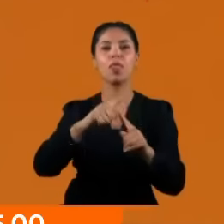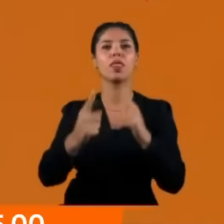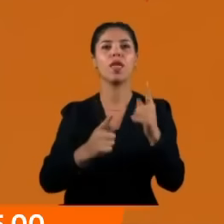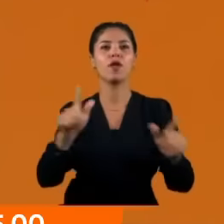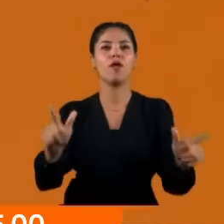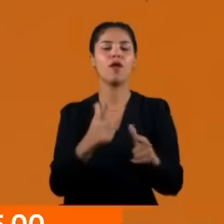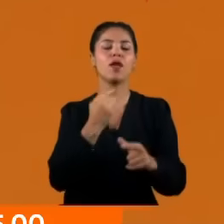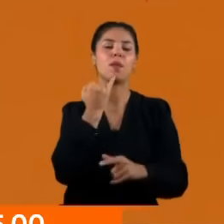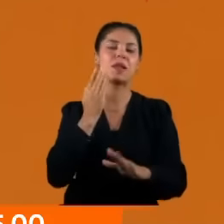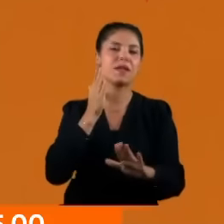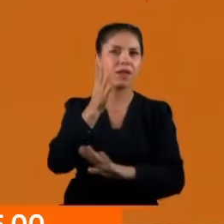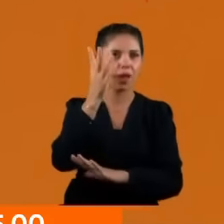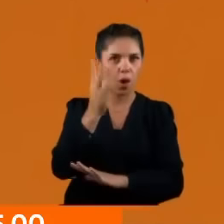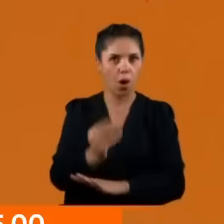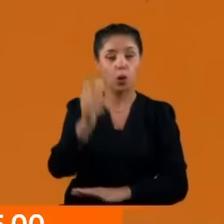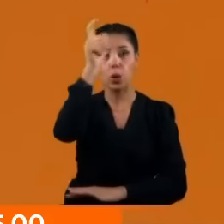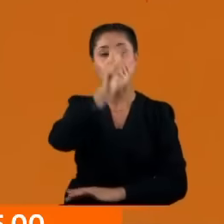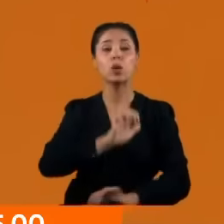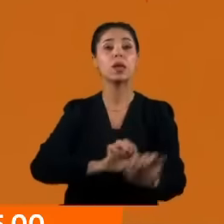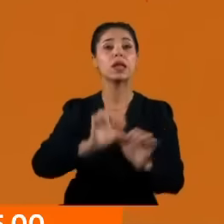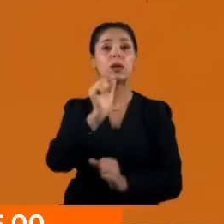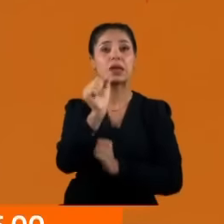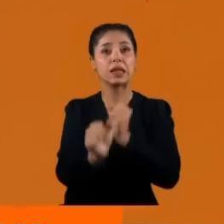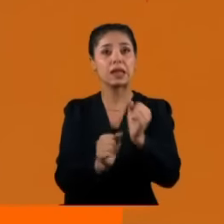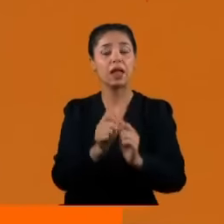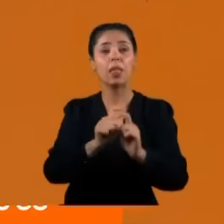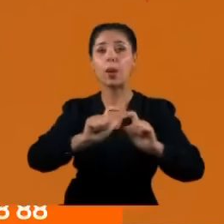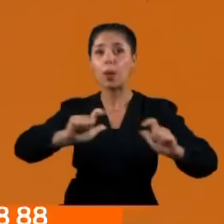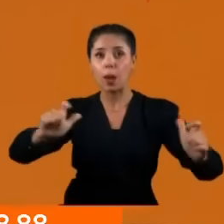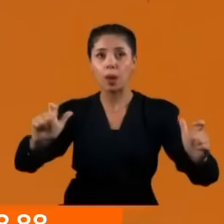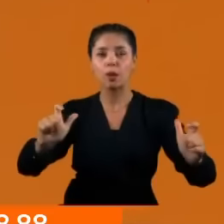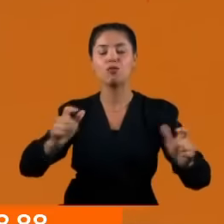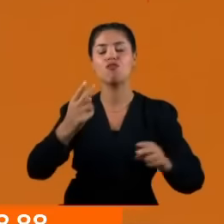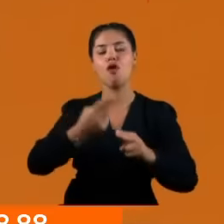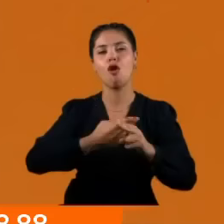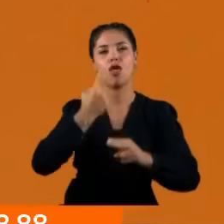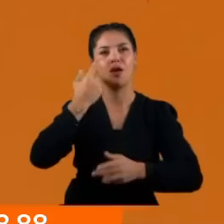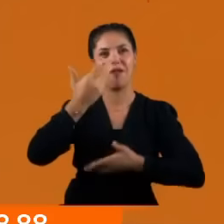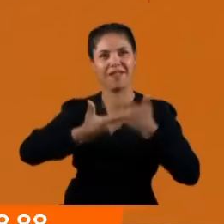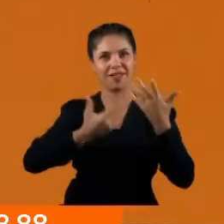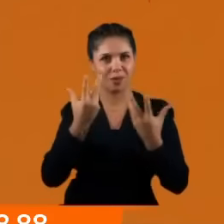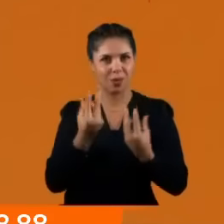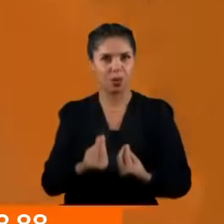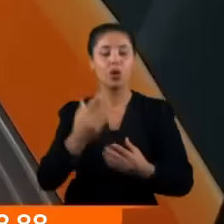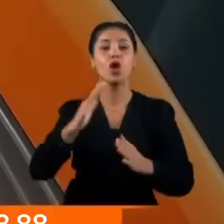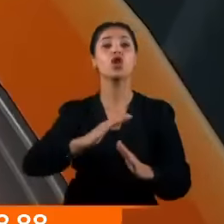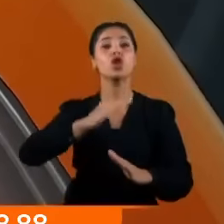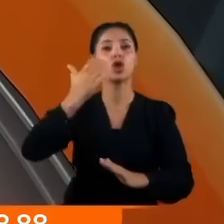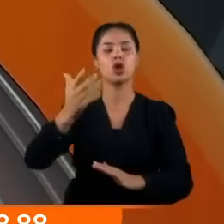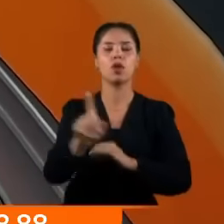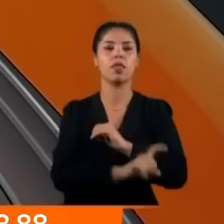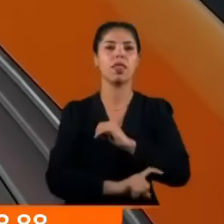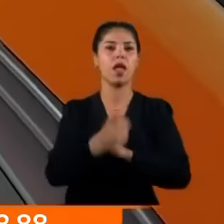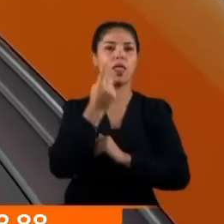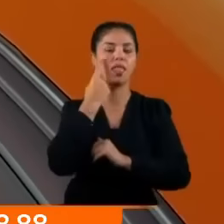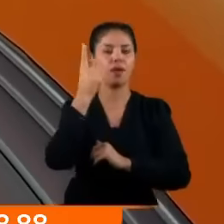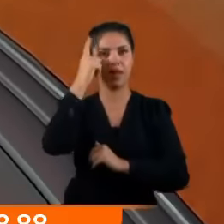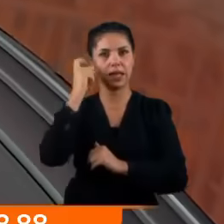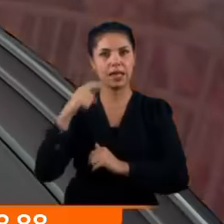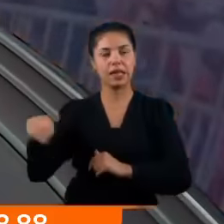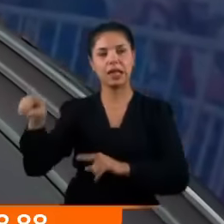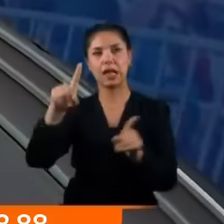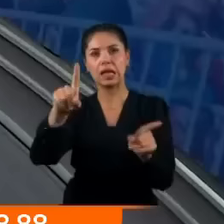Teknofest'in konuydu bugün. Türkiye'nin savunma sanayinde geldiği noktayı somut örneklerle anlattı. Sonra sözü terör devleti